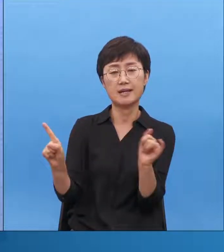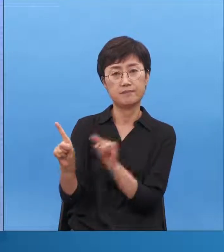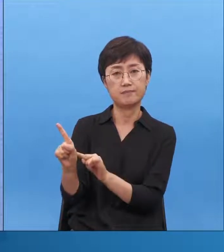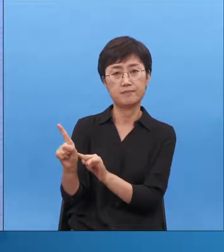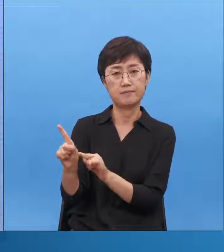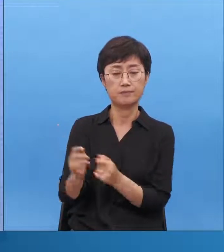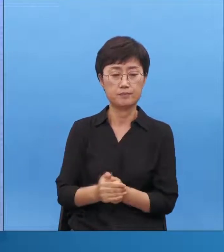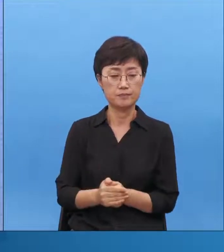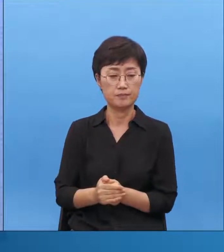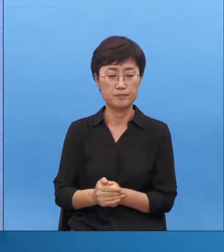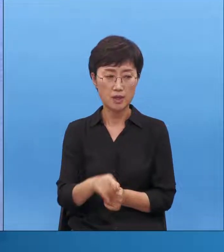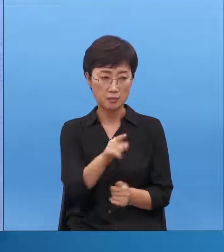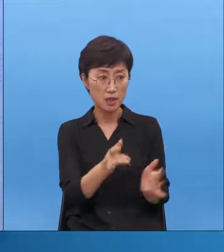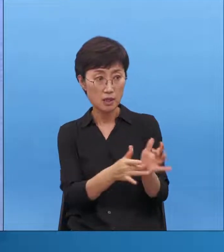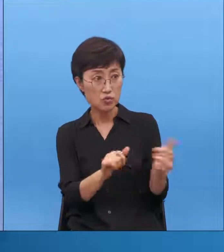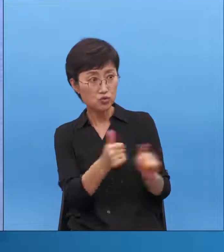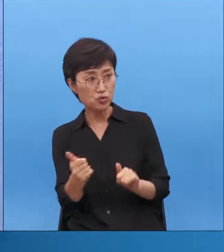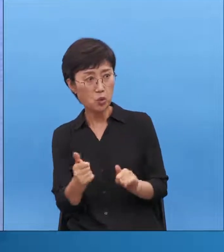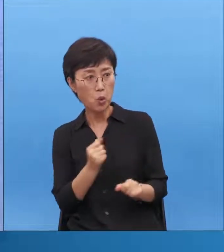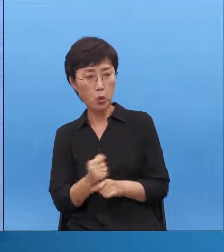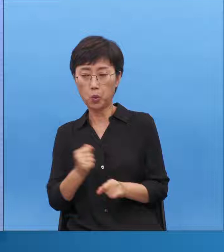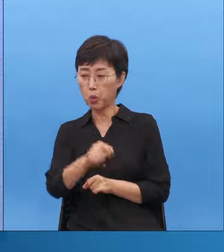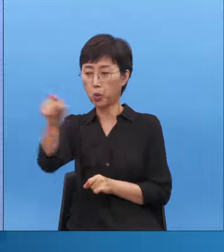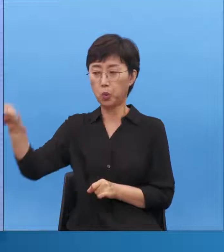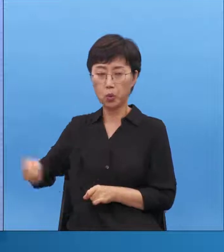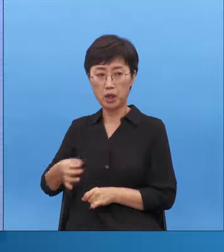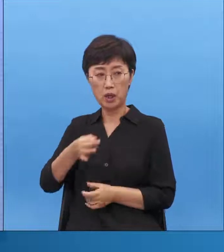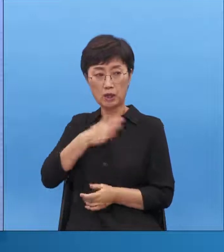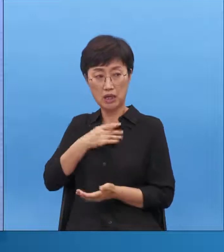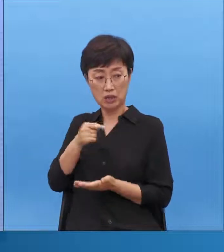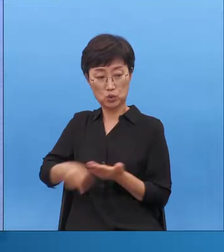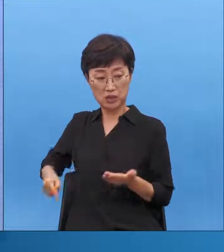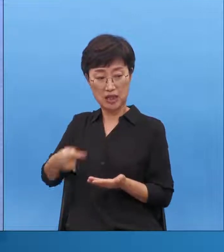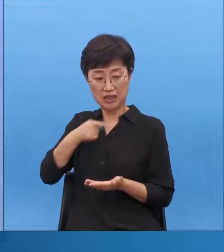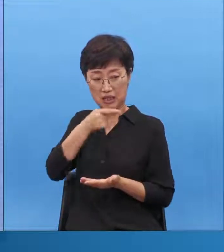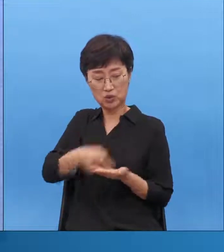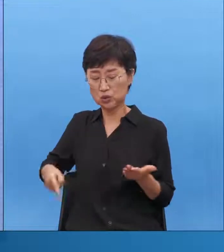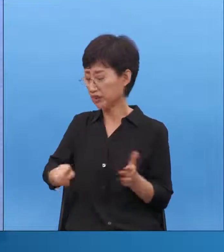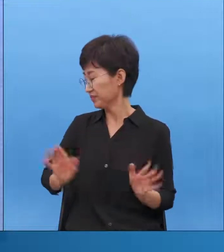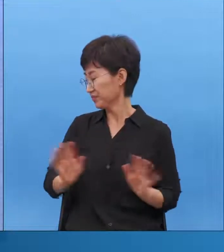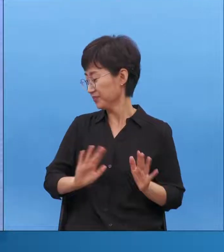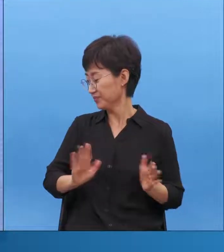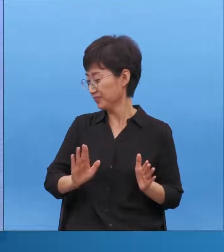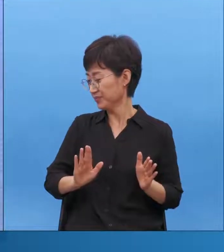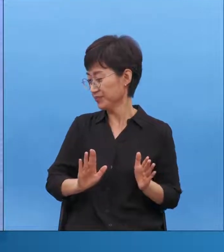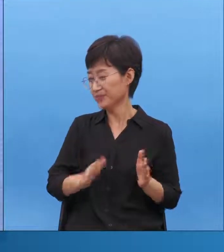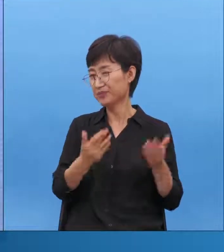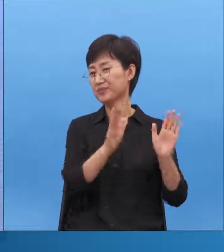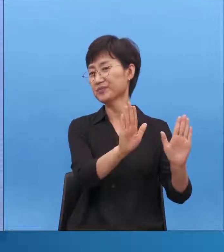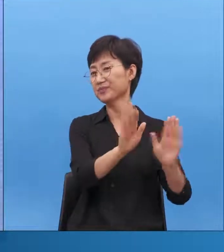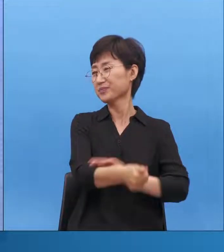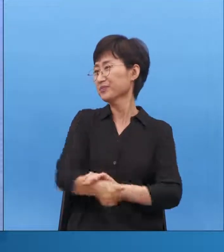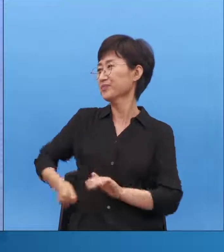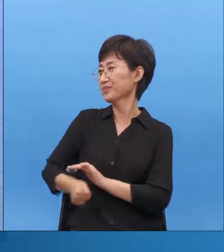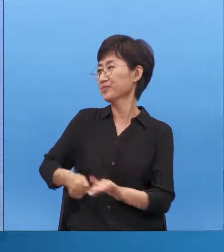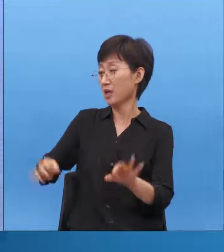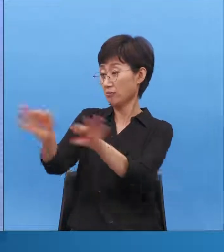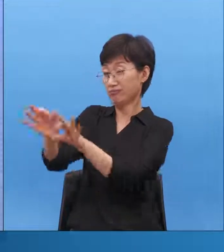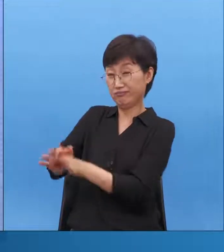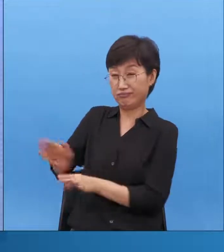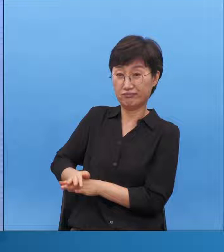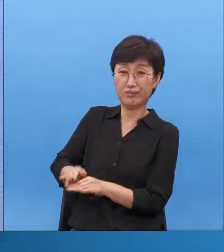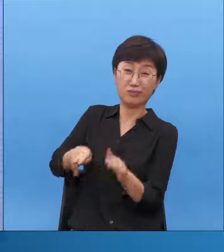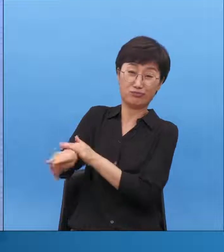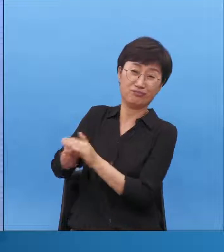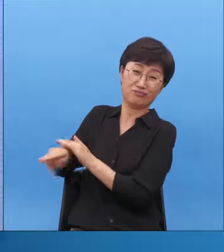안 나타납니다. And all these grand business people, they didn't show up. 여러분 비난받으면 안 되는 정치인들 안 나타납니다. And the politicians who 그렇잖아요. shouldn't be